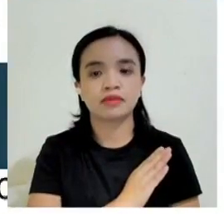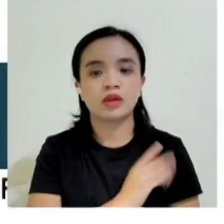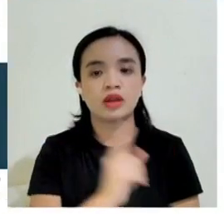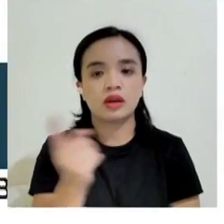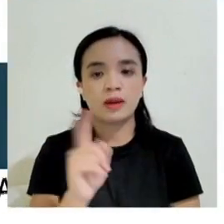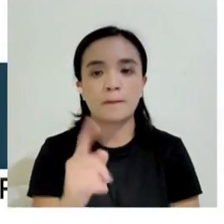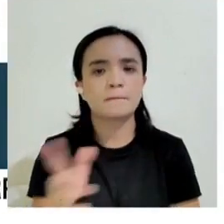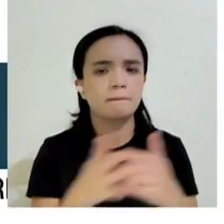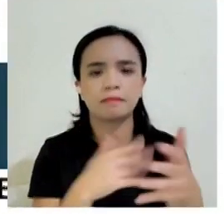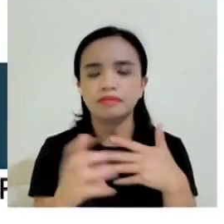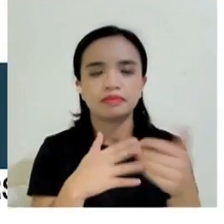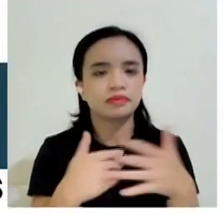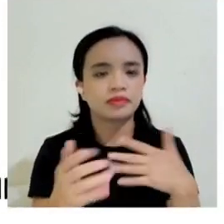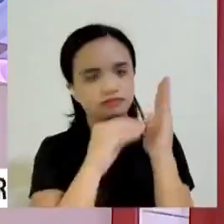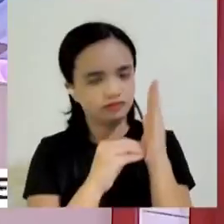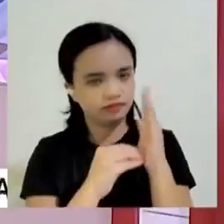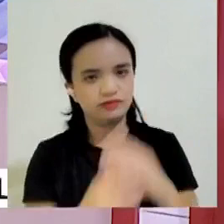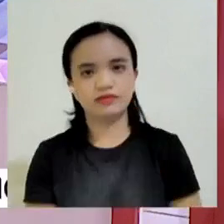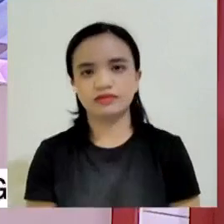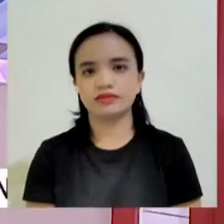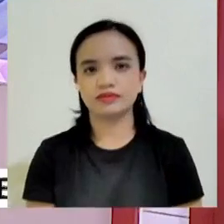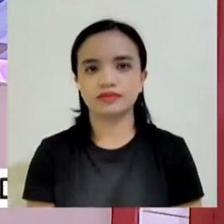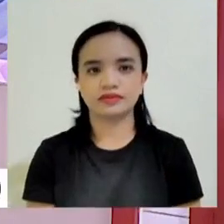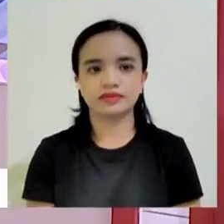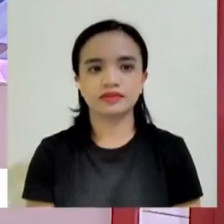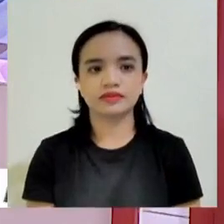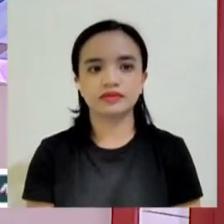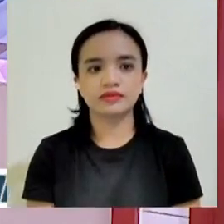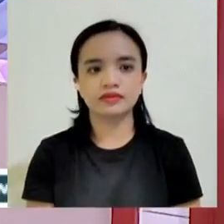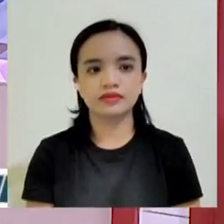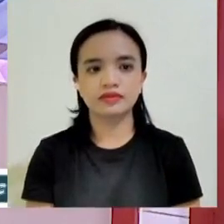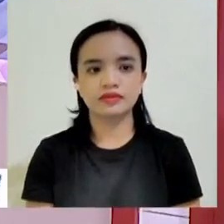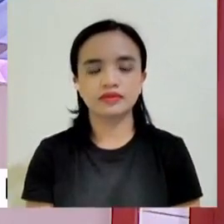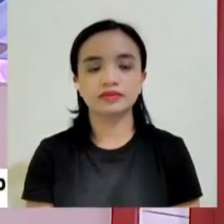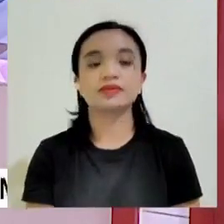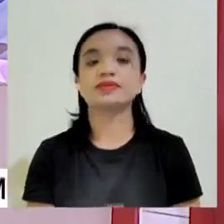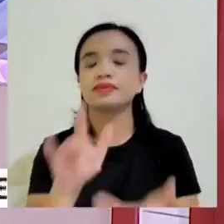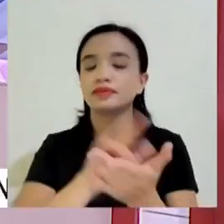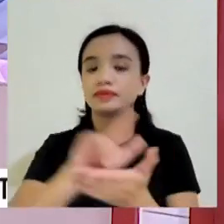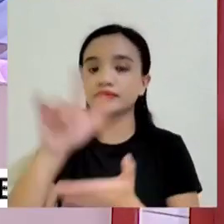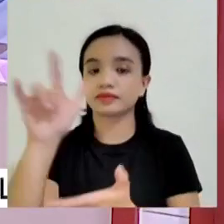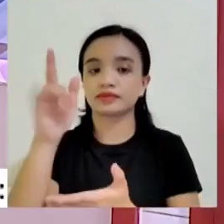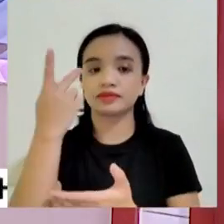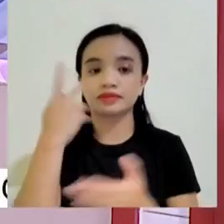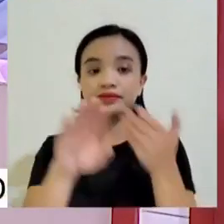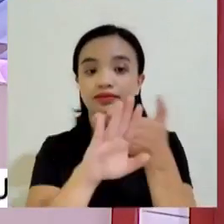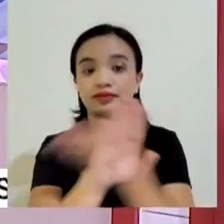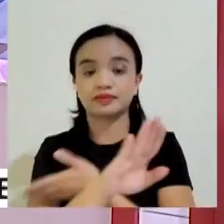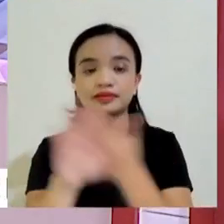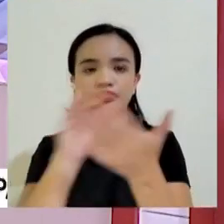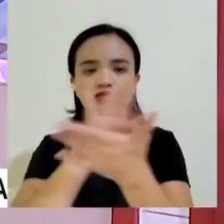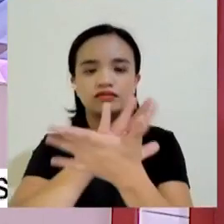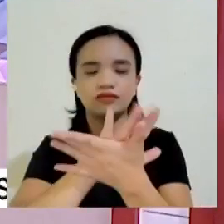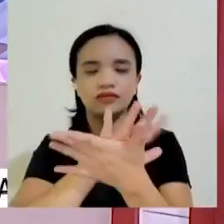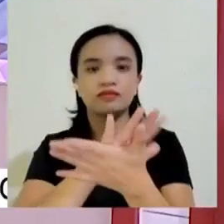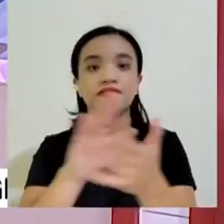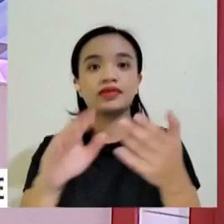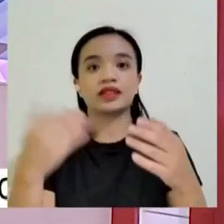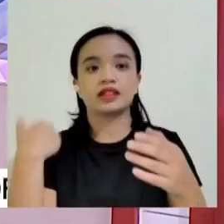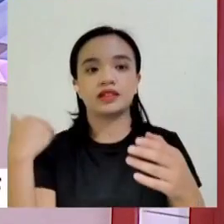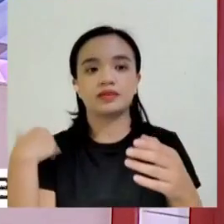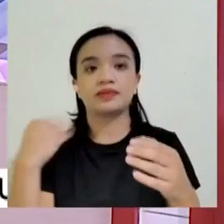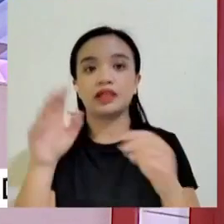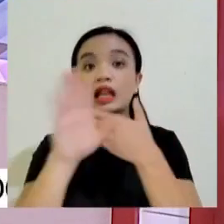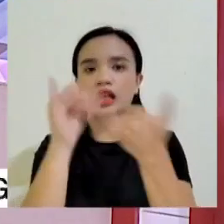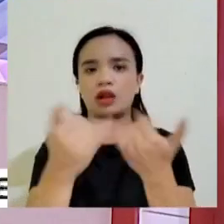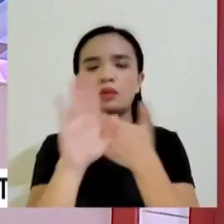provisional increase. With air travel almost back to pre-pandemic levels, stakeholders are now pushing for privatization